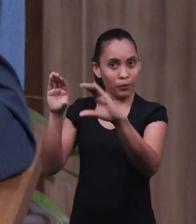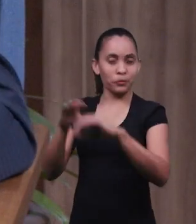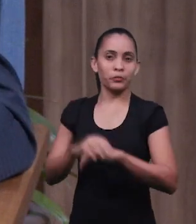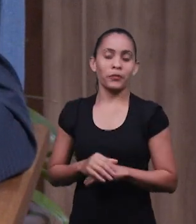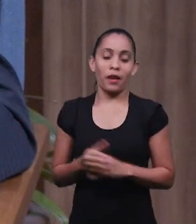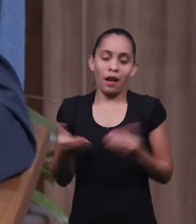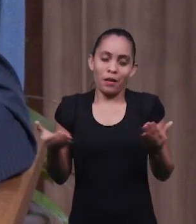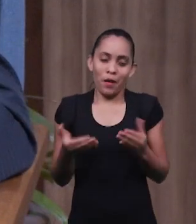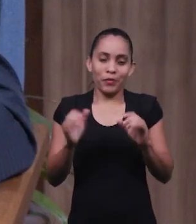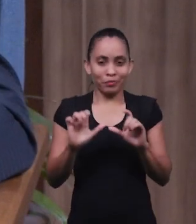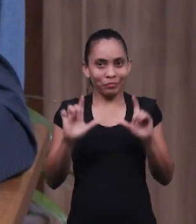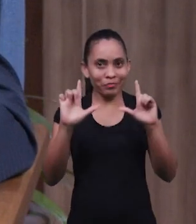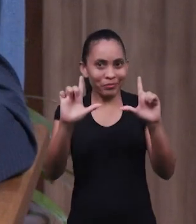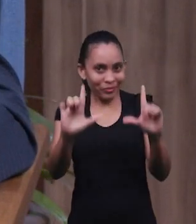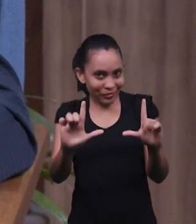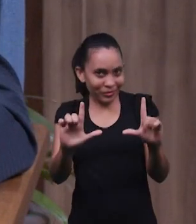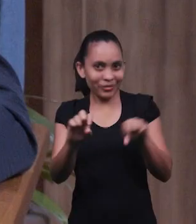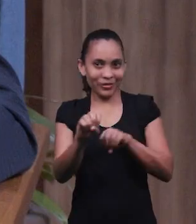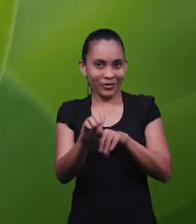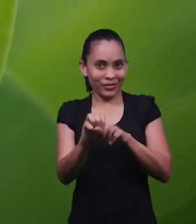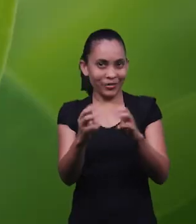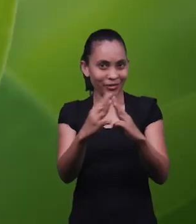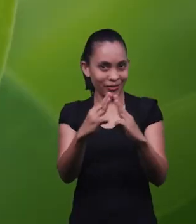Regardez maintenant la partie Leçon du Manaïm.